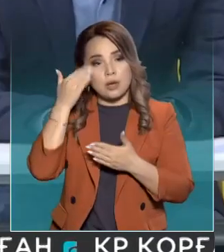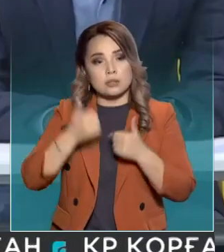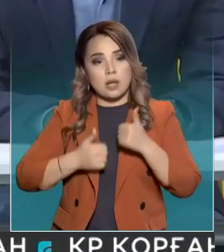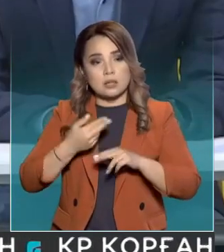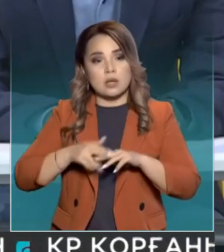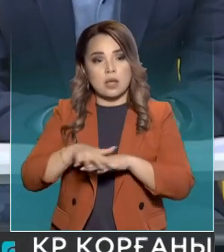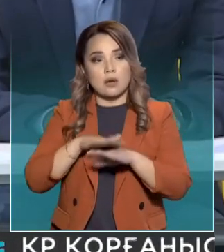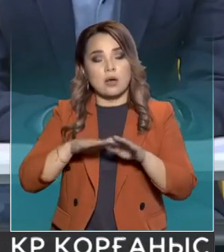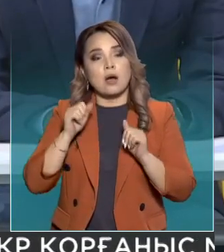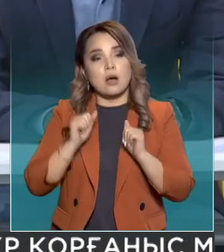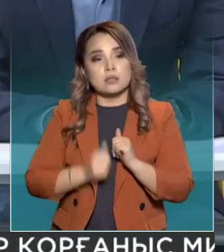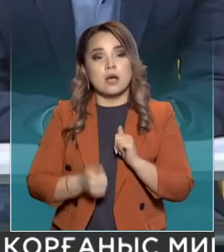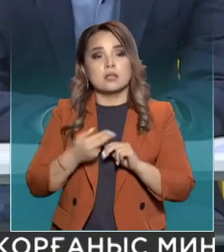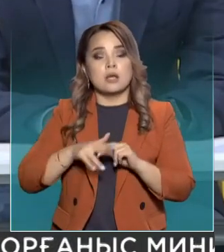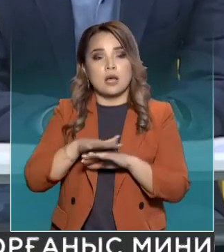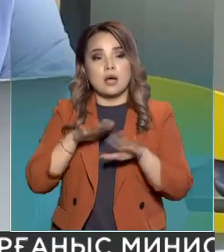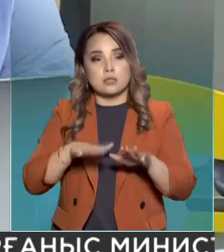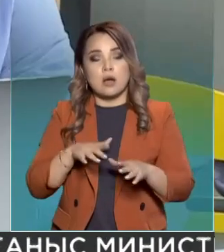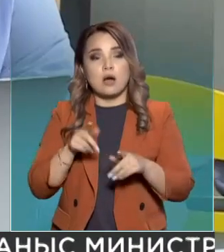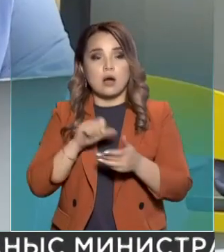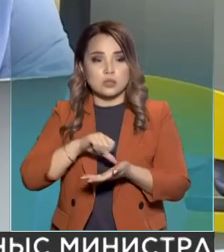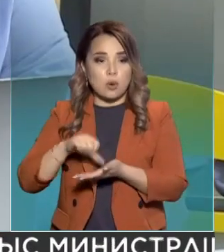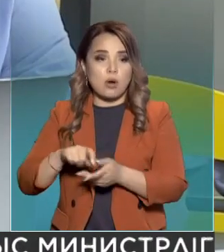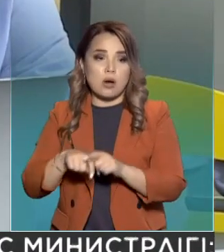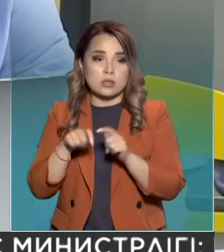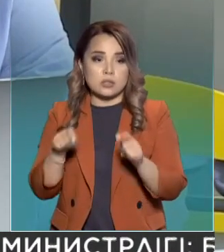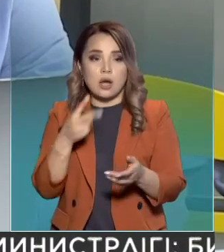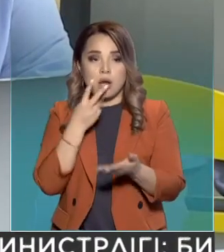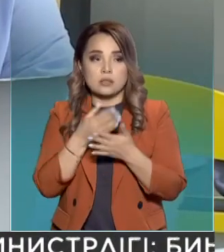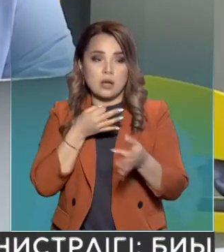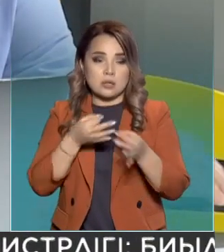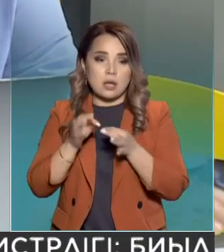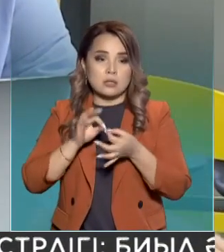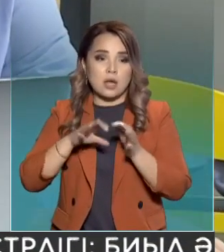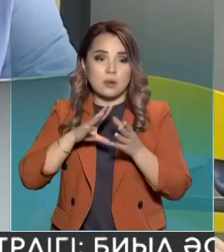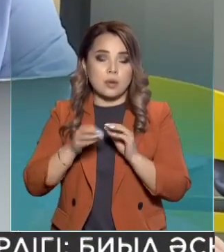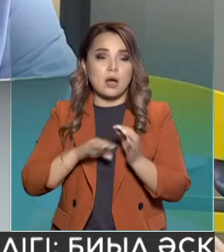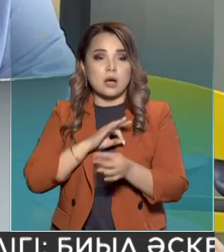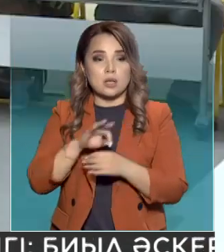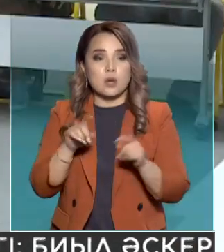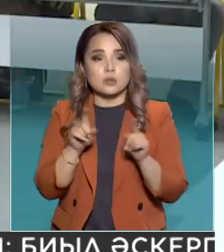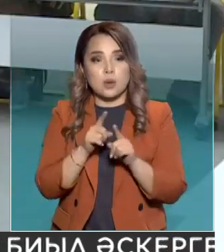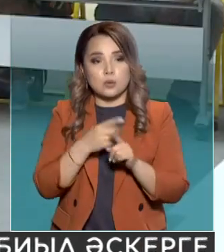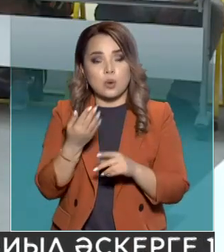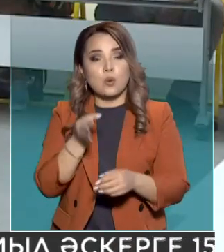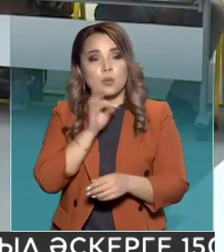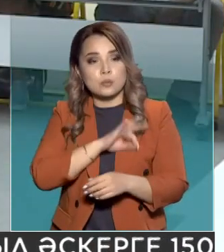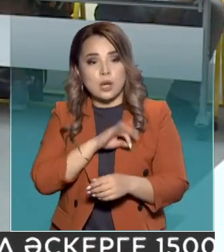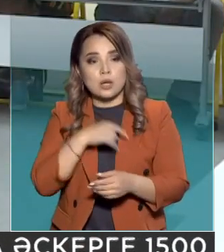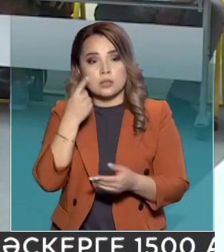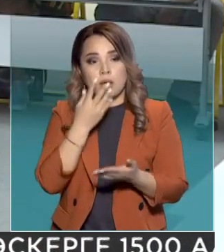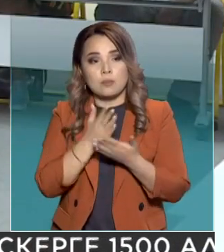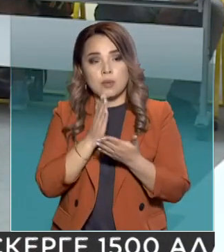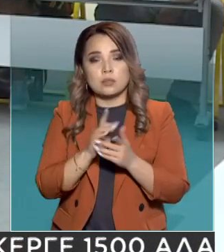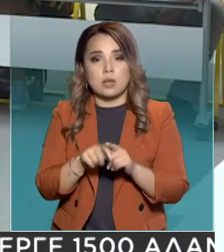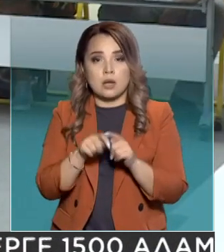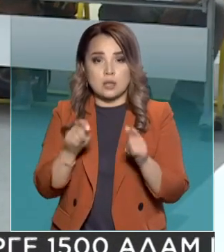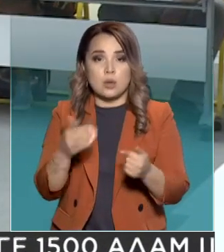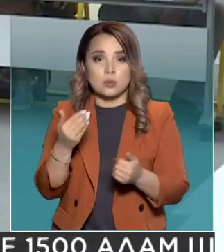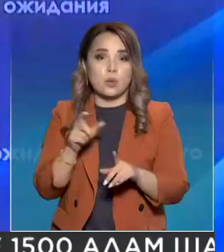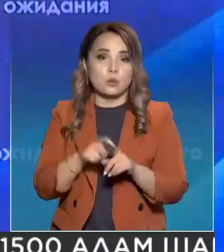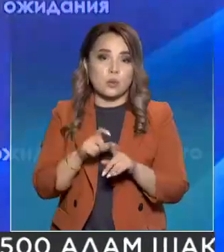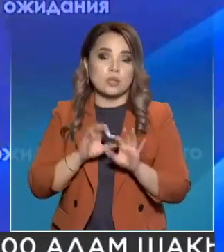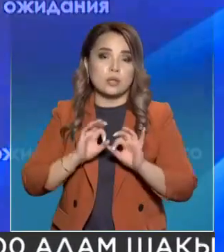алаңында әр қатысушы өз ойын ашық айтып, ел дамуына серпін беретін бастамалардың артықшылықтары мен ұтымды тұстарына тоқталды. Олардың